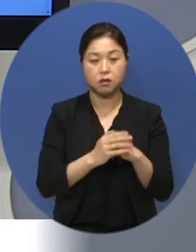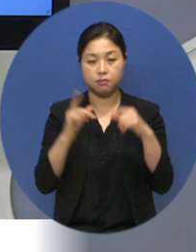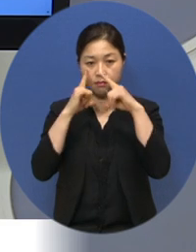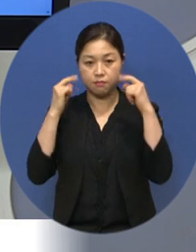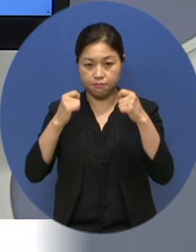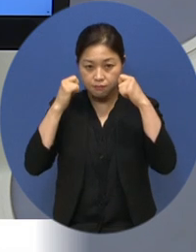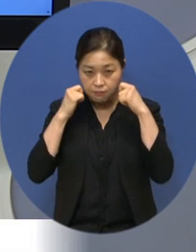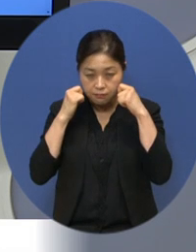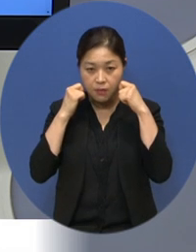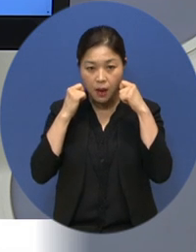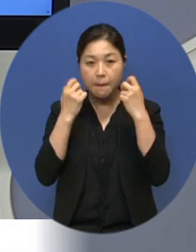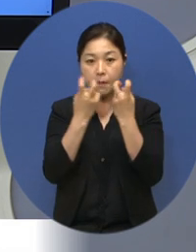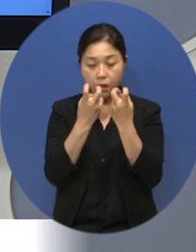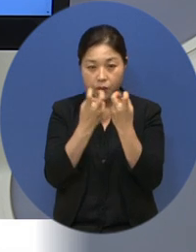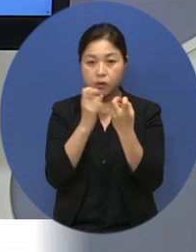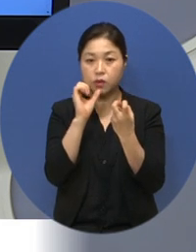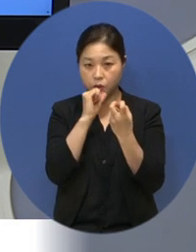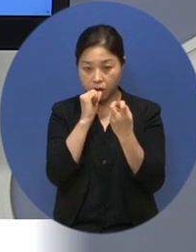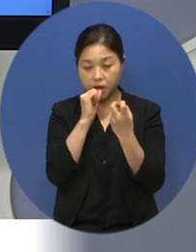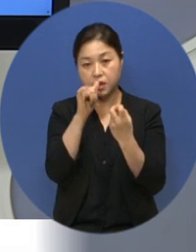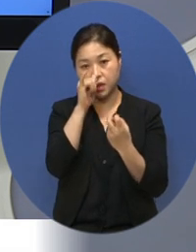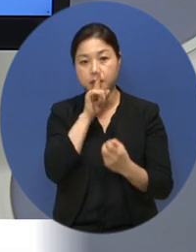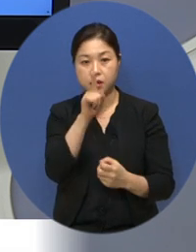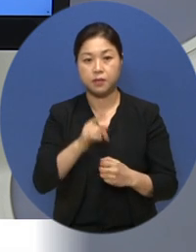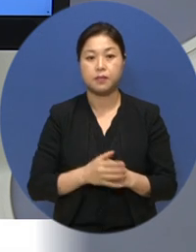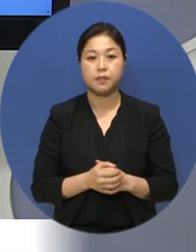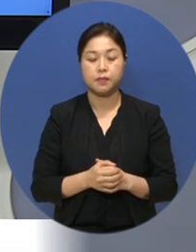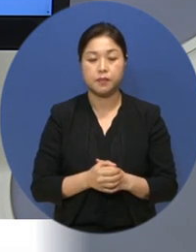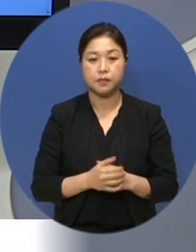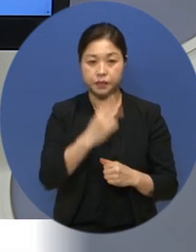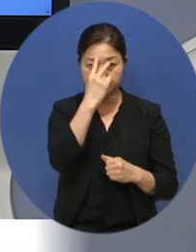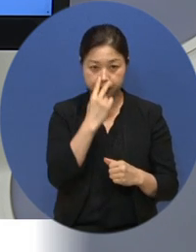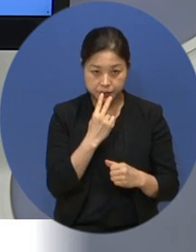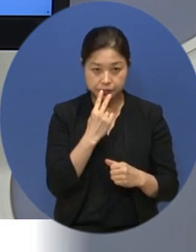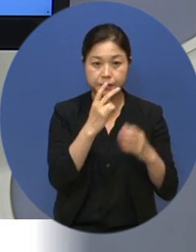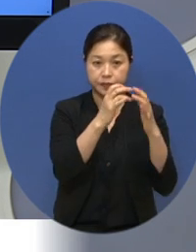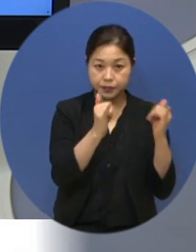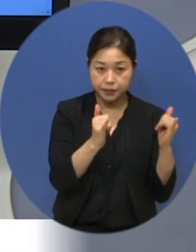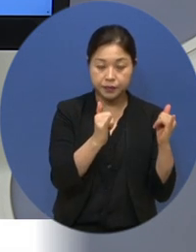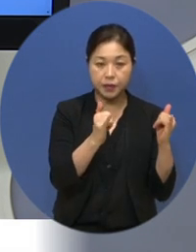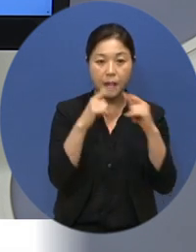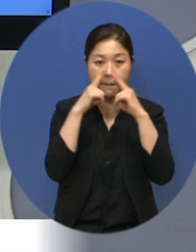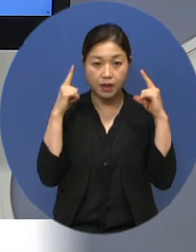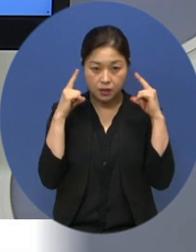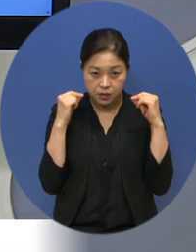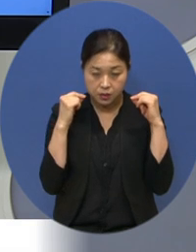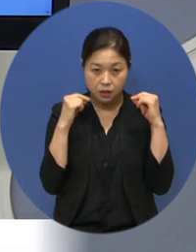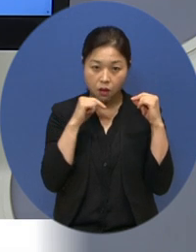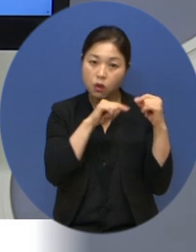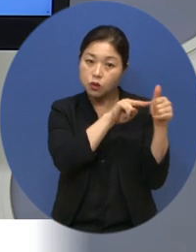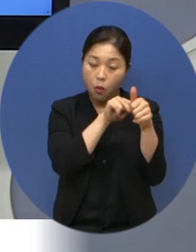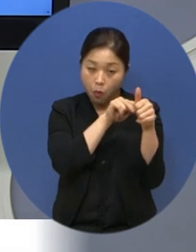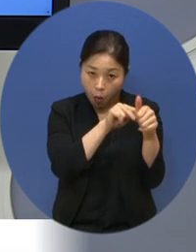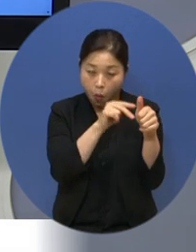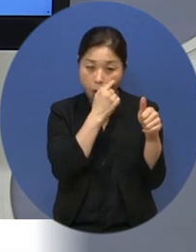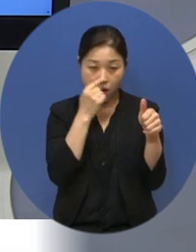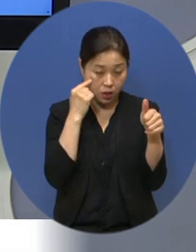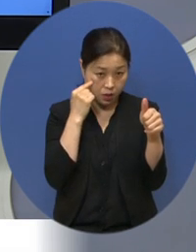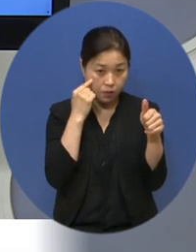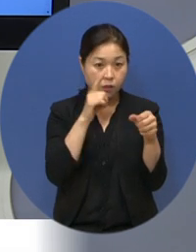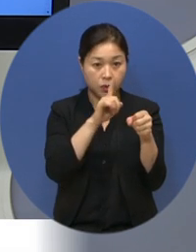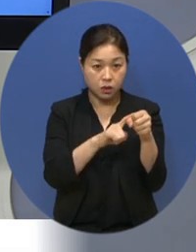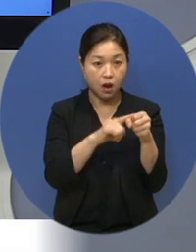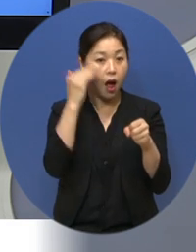안내하고 있다 고 밝혔는데요 먼저 시각장애인이 마스크 정보를 쉽게 확인할 수 있도록 한국시각장애인연합회